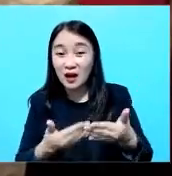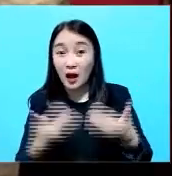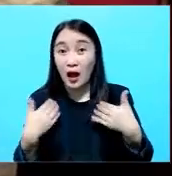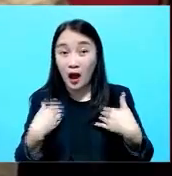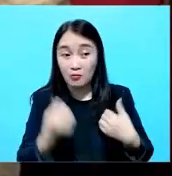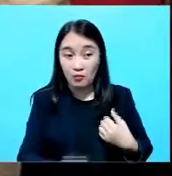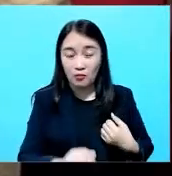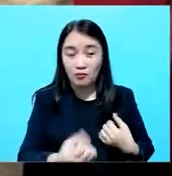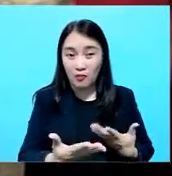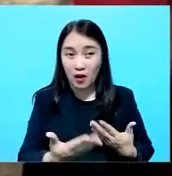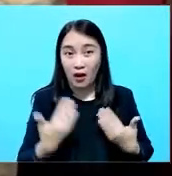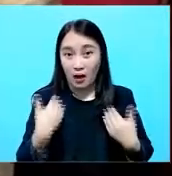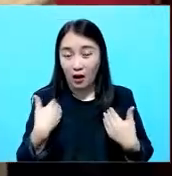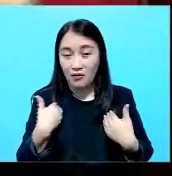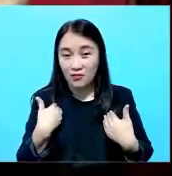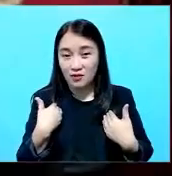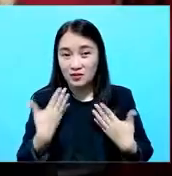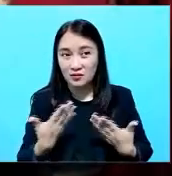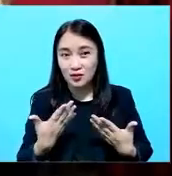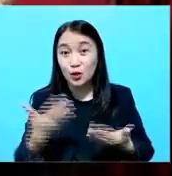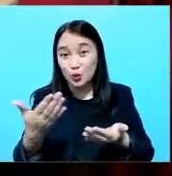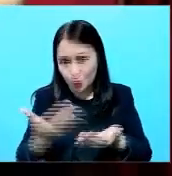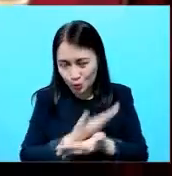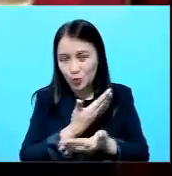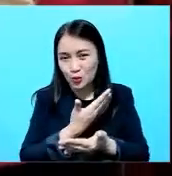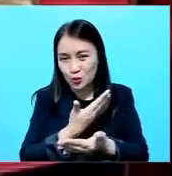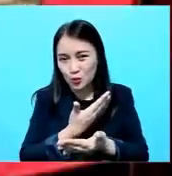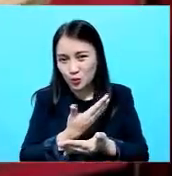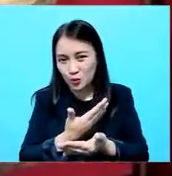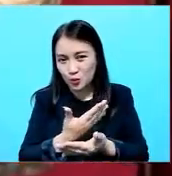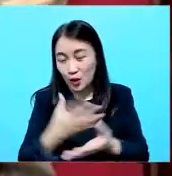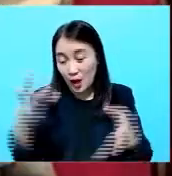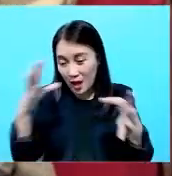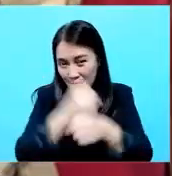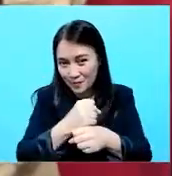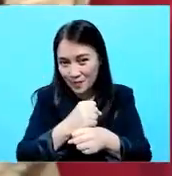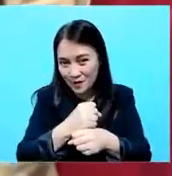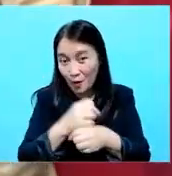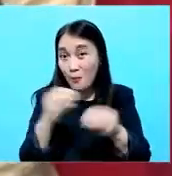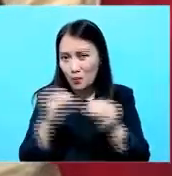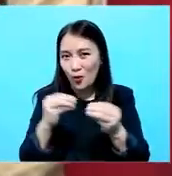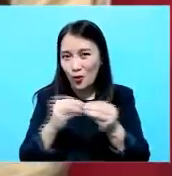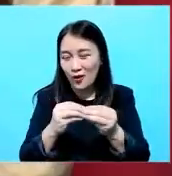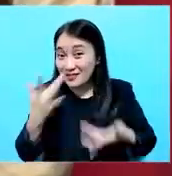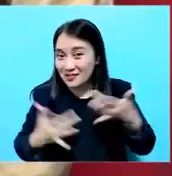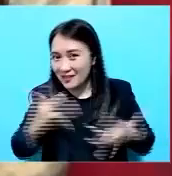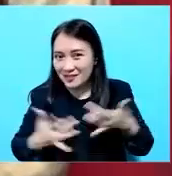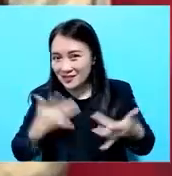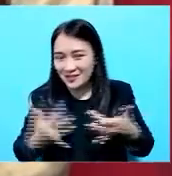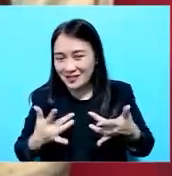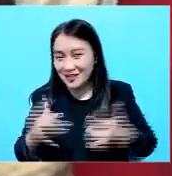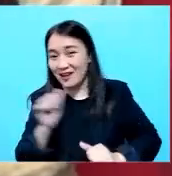mga binuo natin. Saka ito na yung matinding aksyon na mangyayari sa Batang Quiapo. Nagkaroon na kami